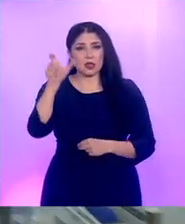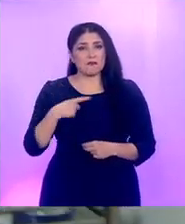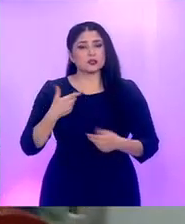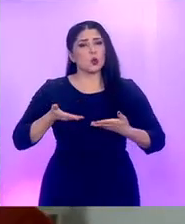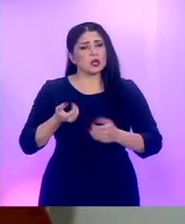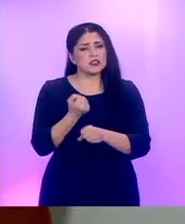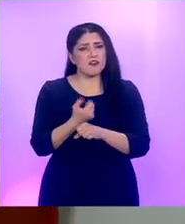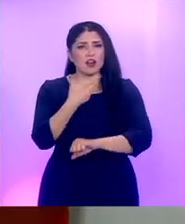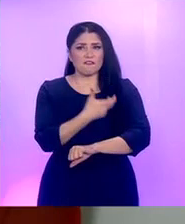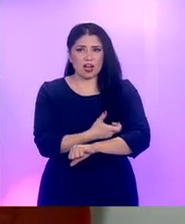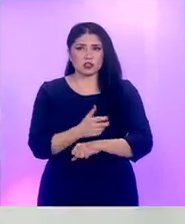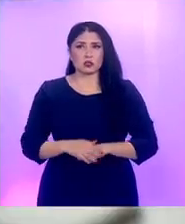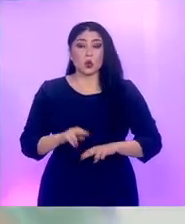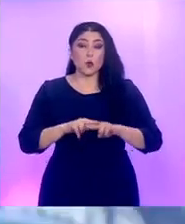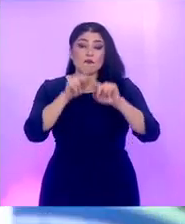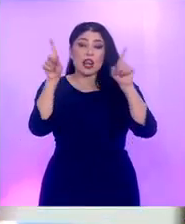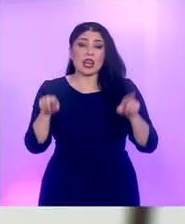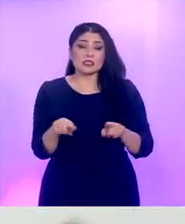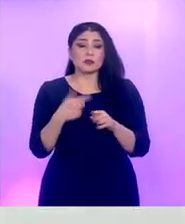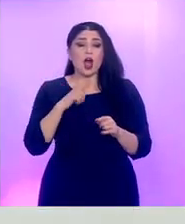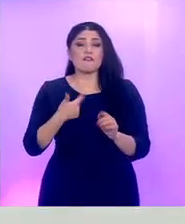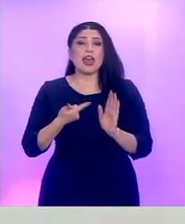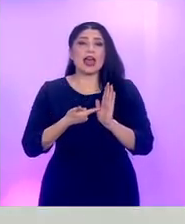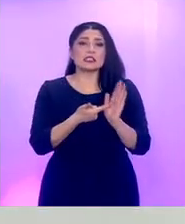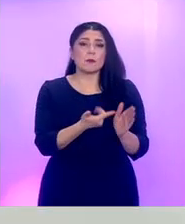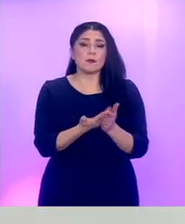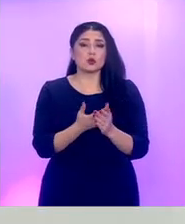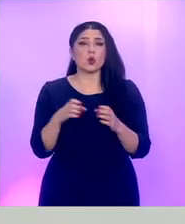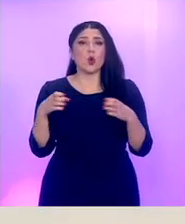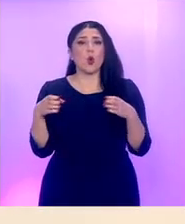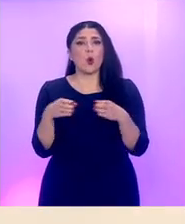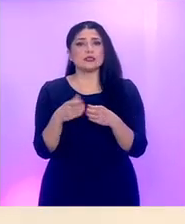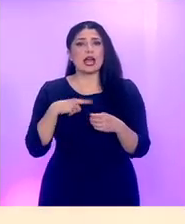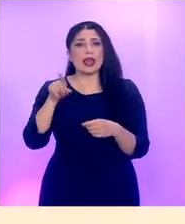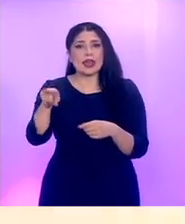vaccineze în circumscripțiile în care au fost aleși pentru a oferi un exemplu comunităților din care fac parte.